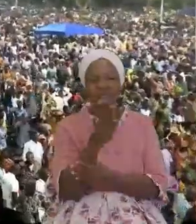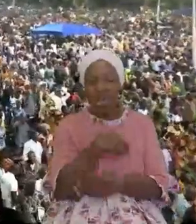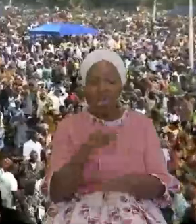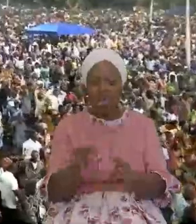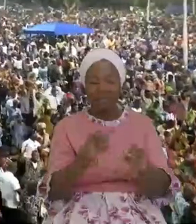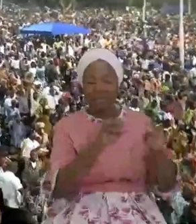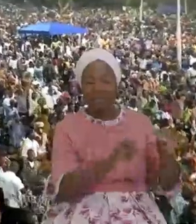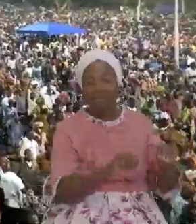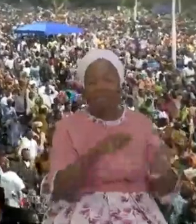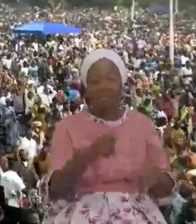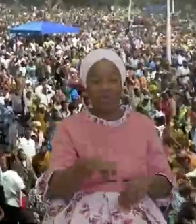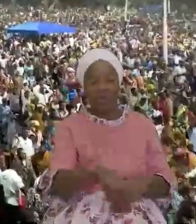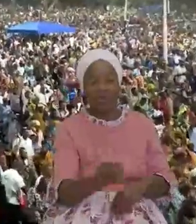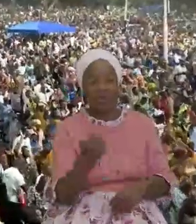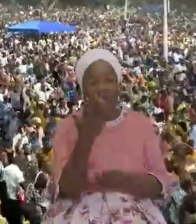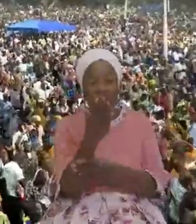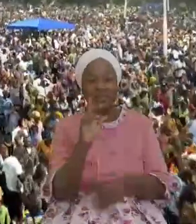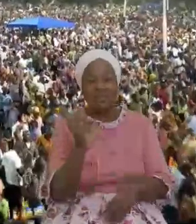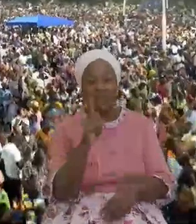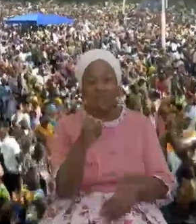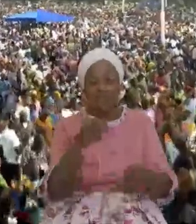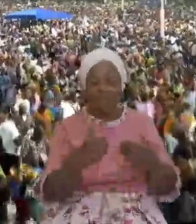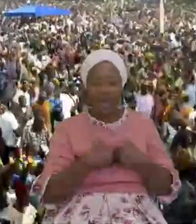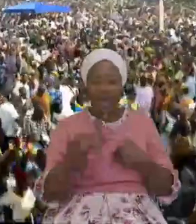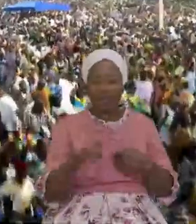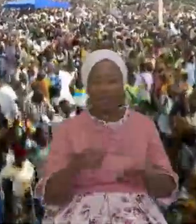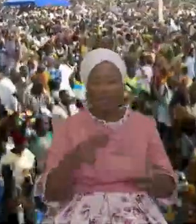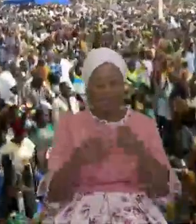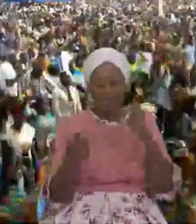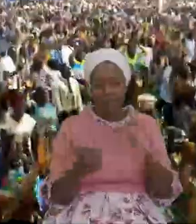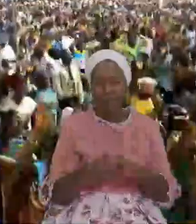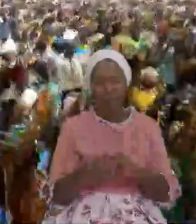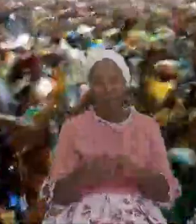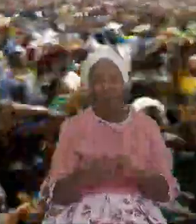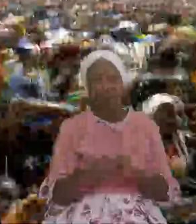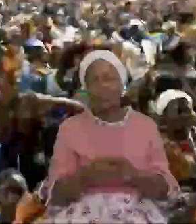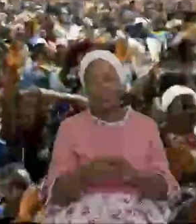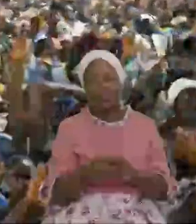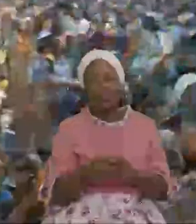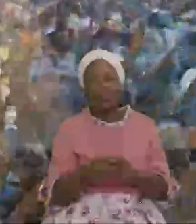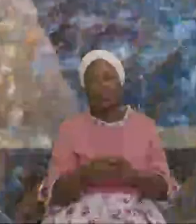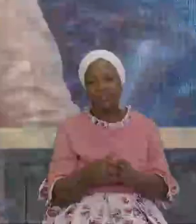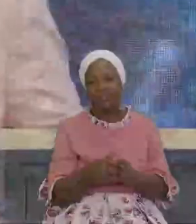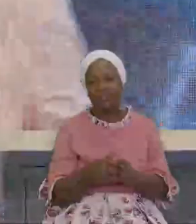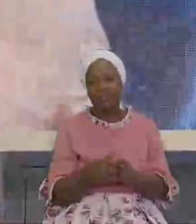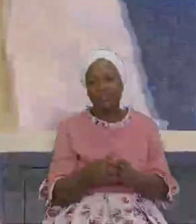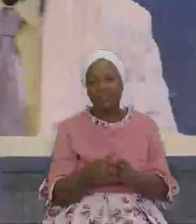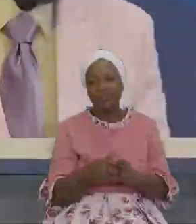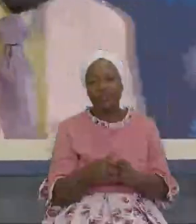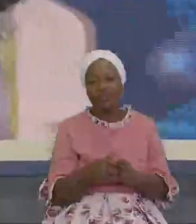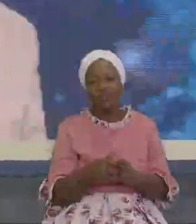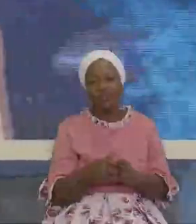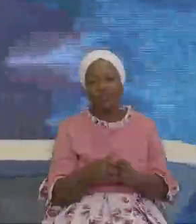Lève une main et impose la deuxième main là où tu as le problème.